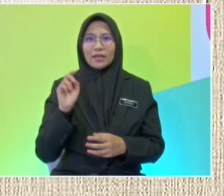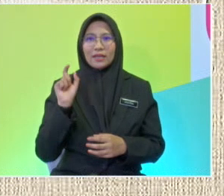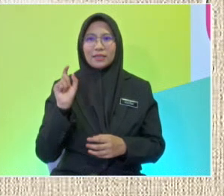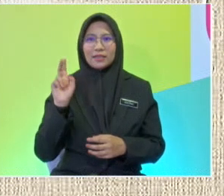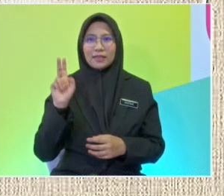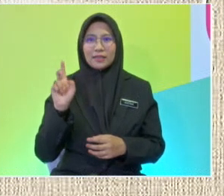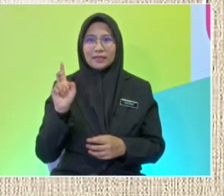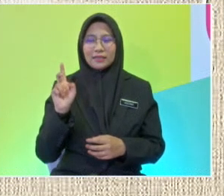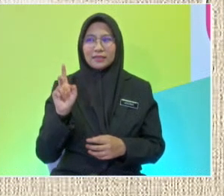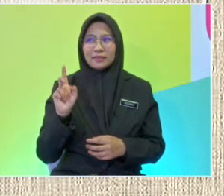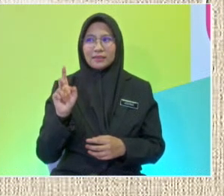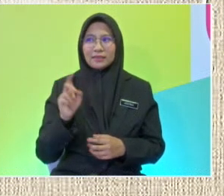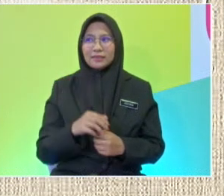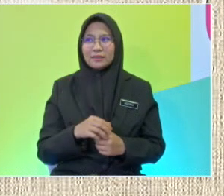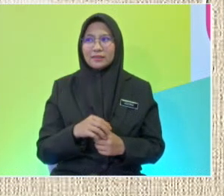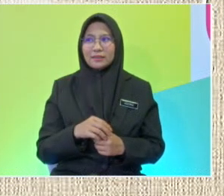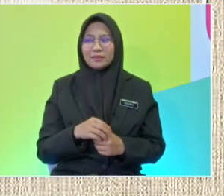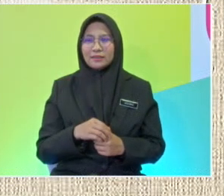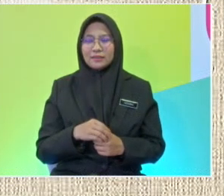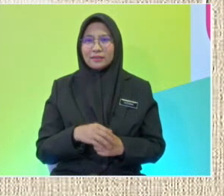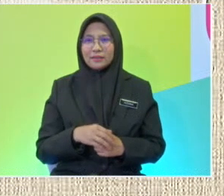Oke yang kedua